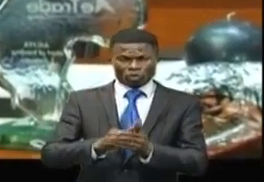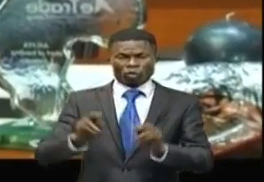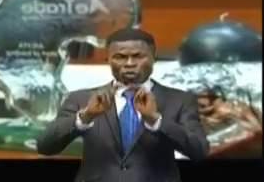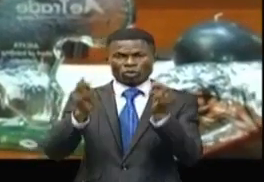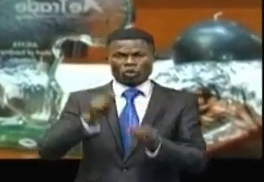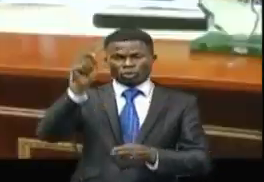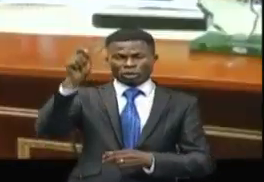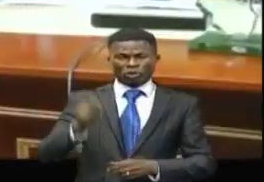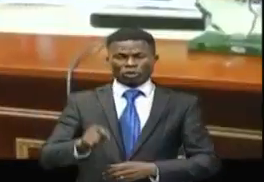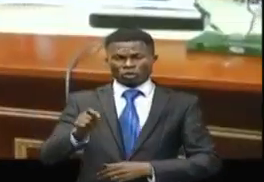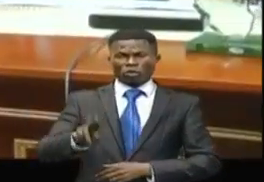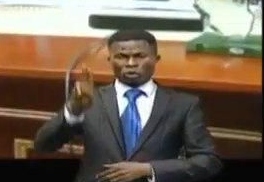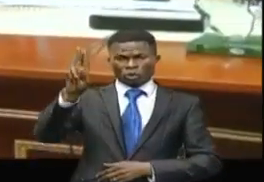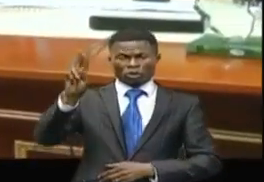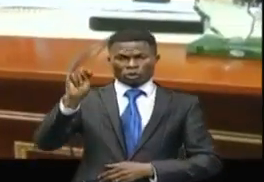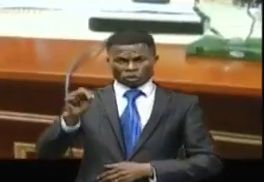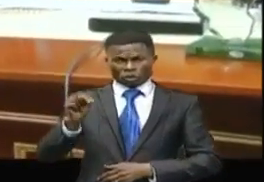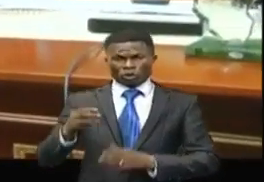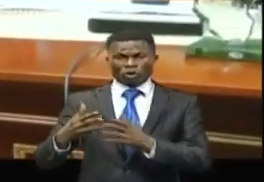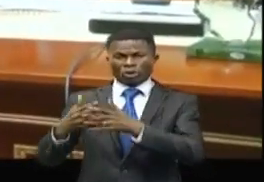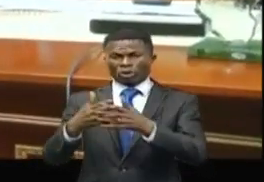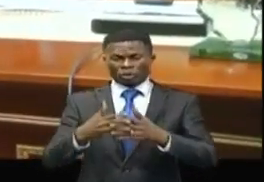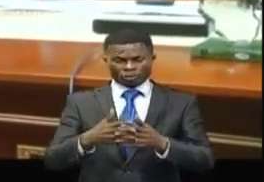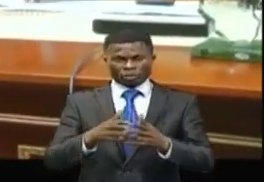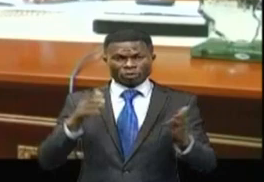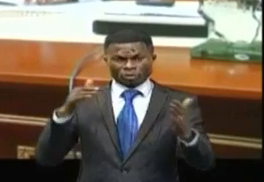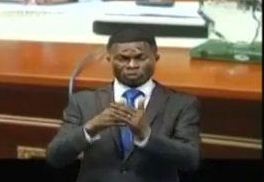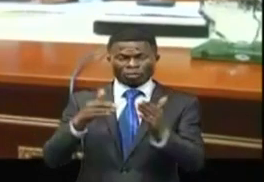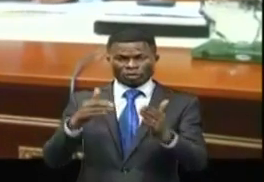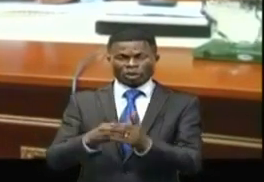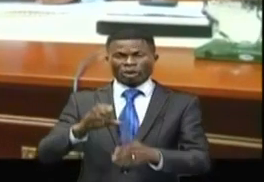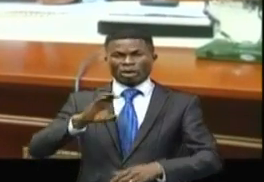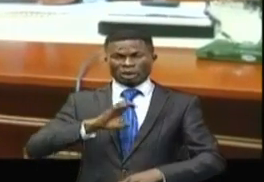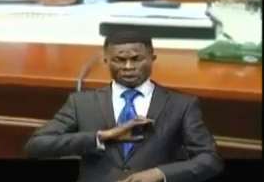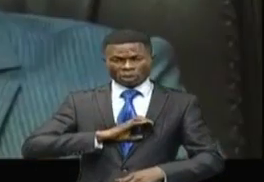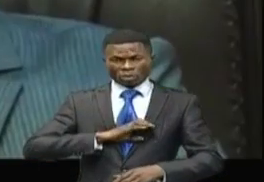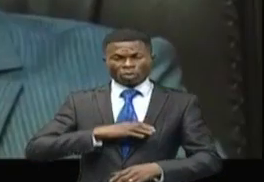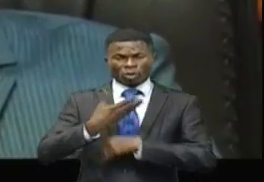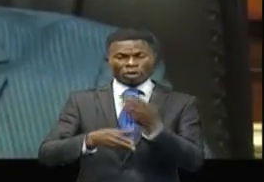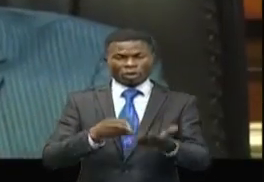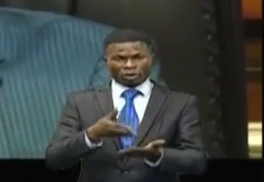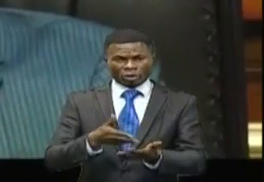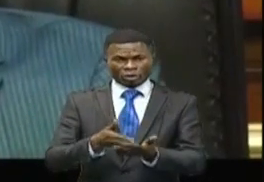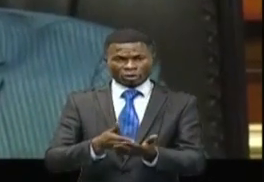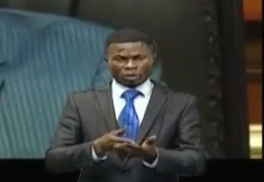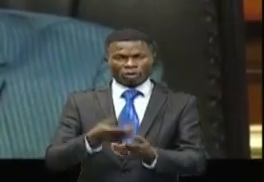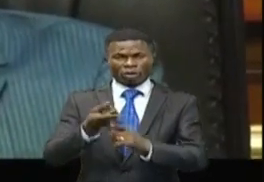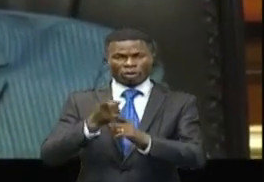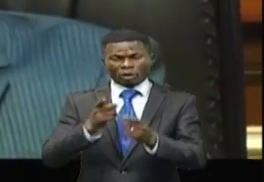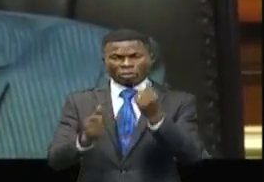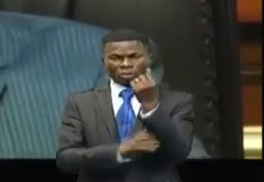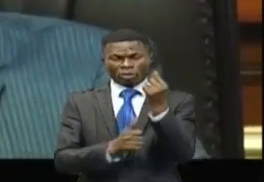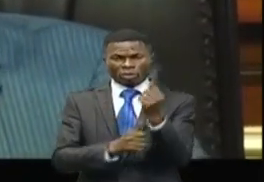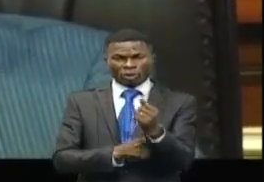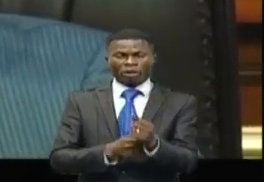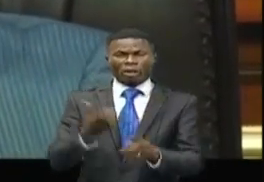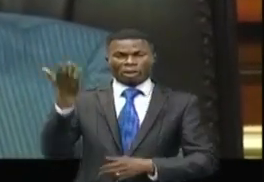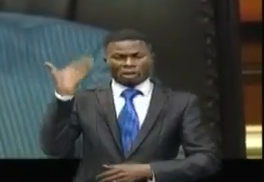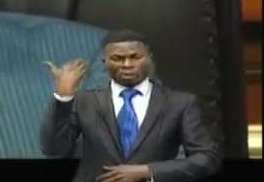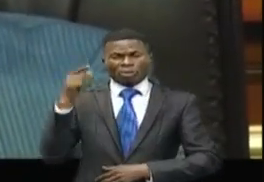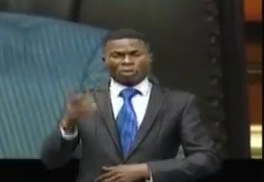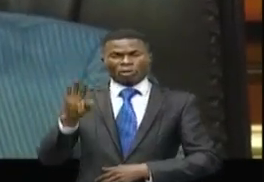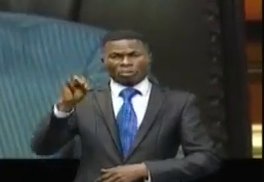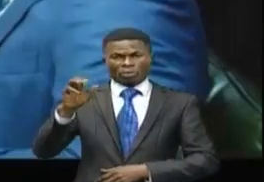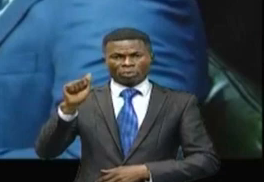il a dénoncé l' attaque dans la police a été l'objet de la part de présumer maï maï et autres victimes